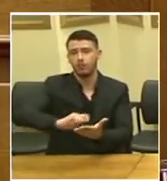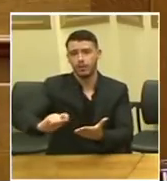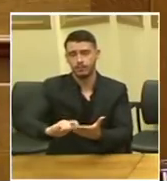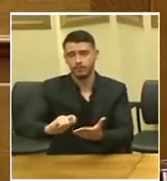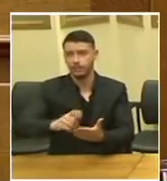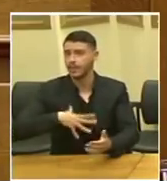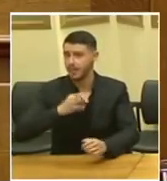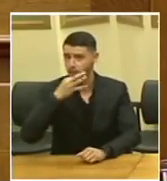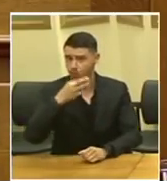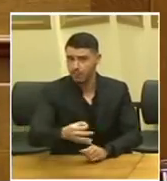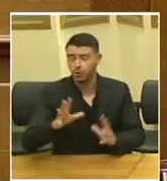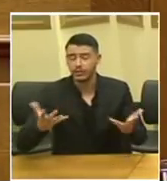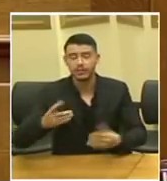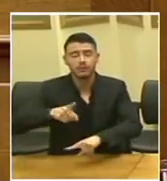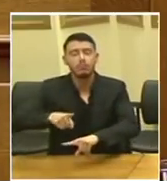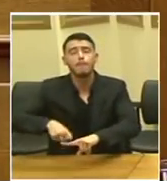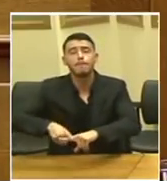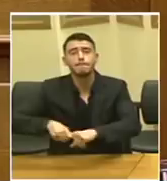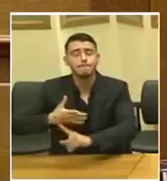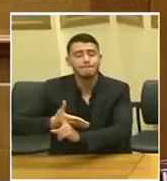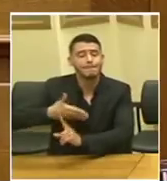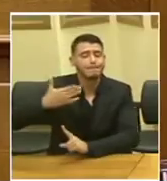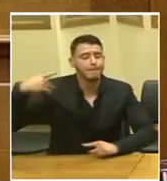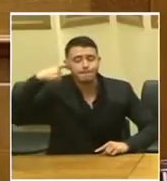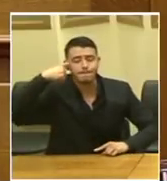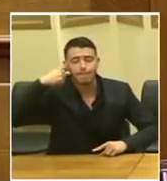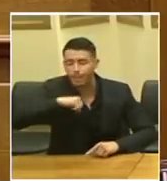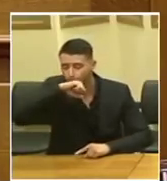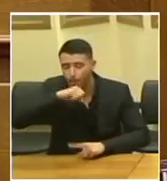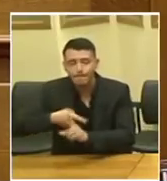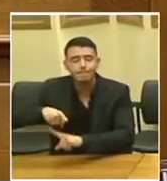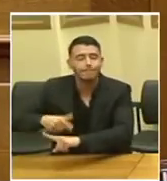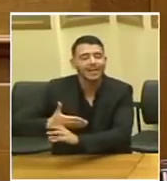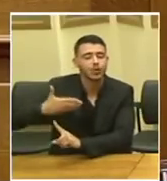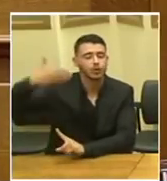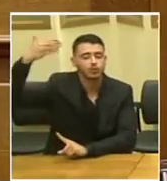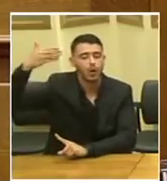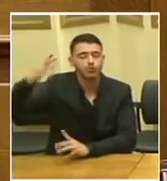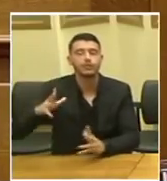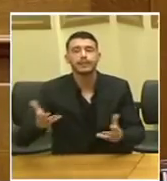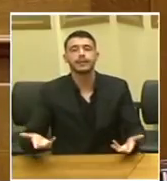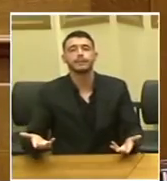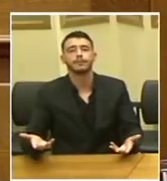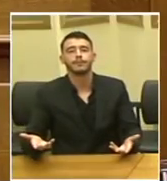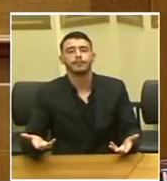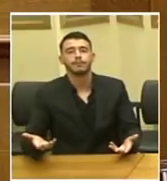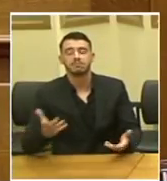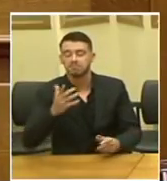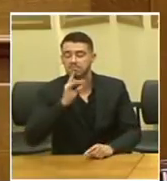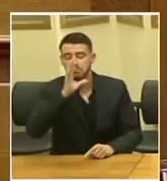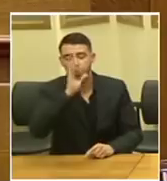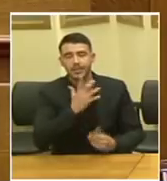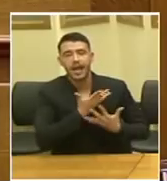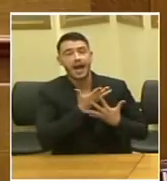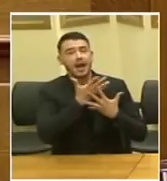Ο πατριωτισμός, και αυτό είναι το κύριο χαρακτηριστικό του, καμαρώνει, αγαπάει